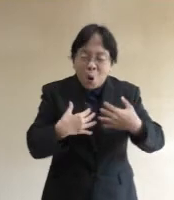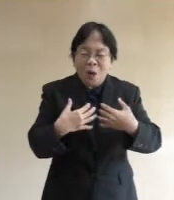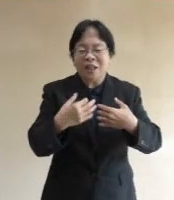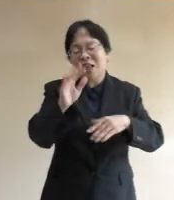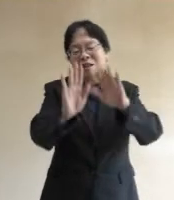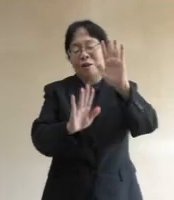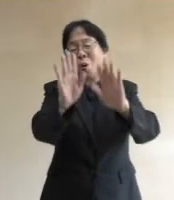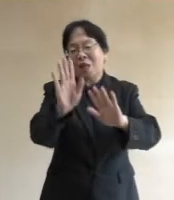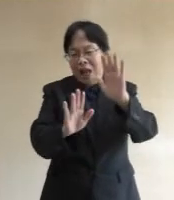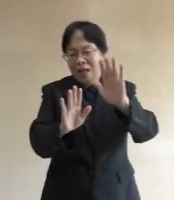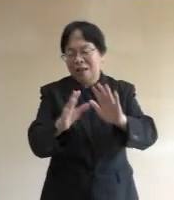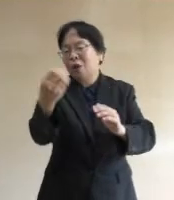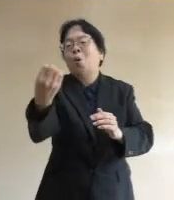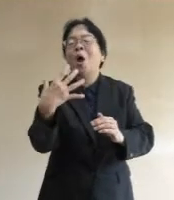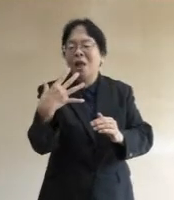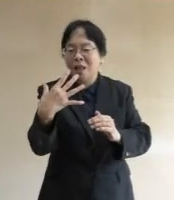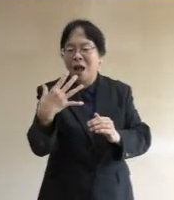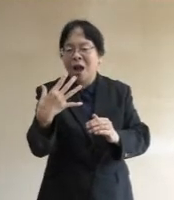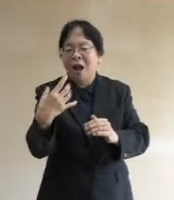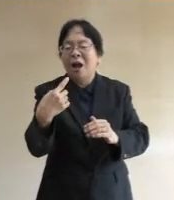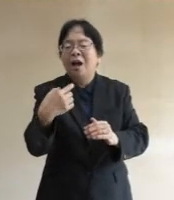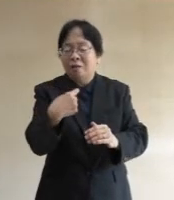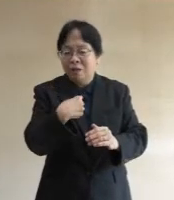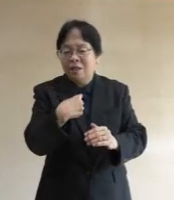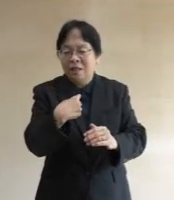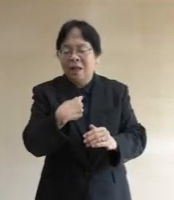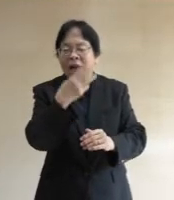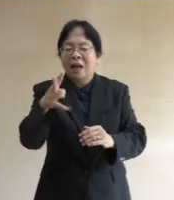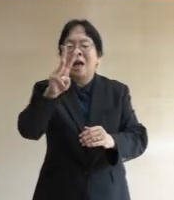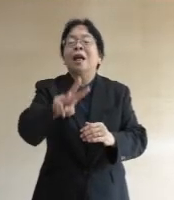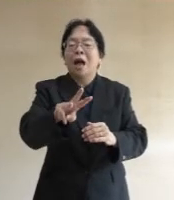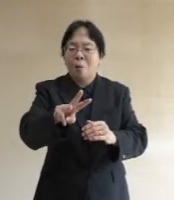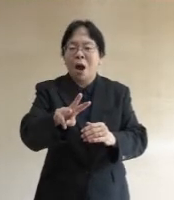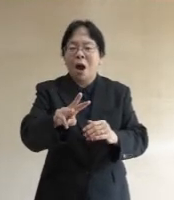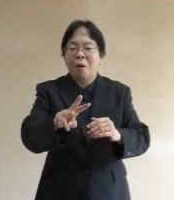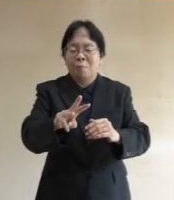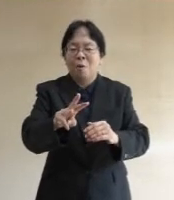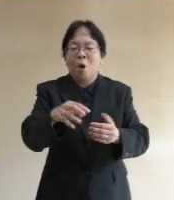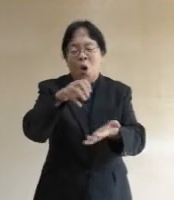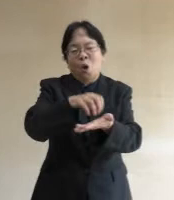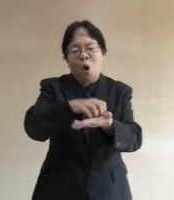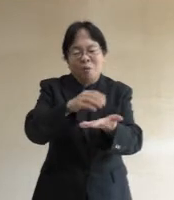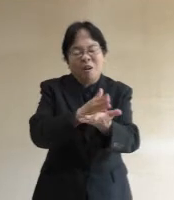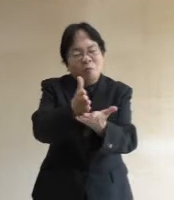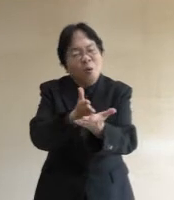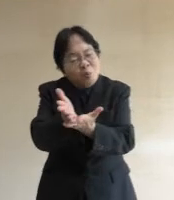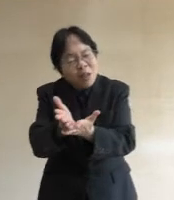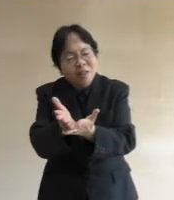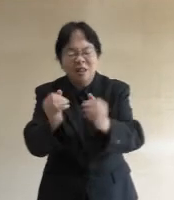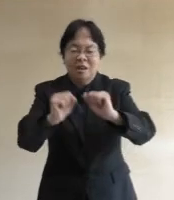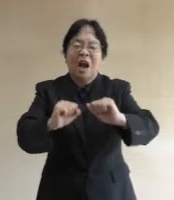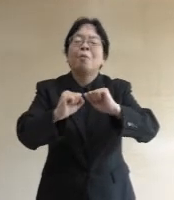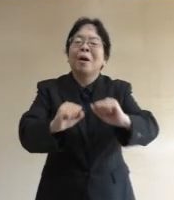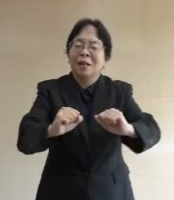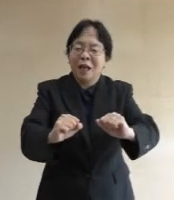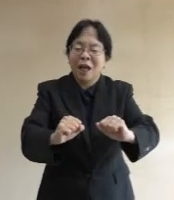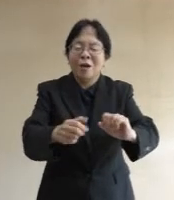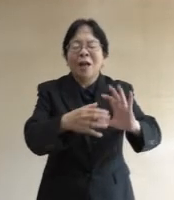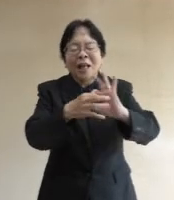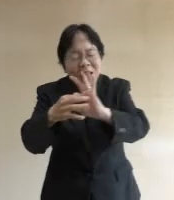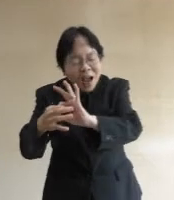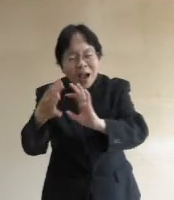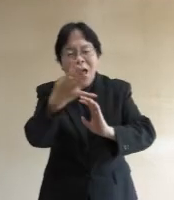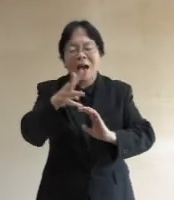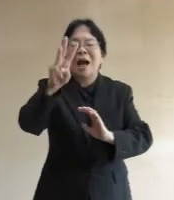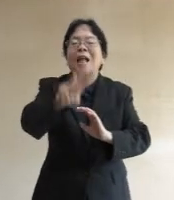ってるような感じだったんですが、でもこっちからこう掛川はこういう風に頑張っていて、こういう分別をしていて、だからこんな綺